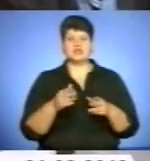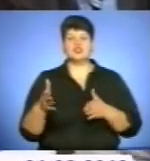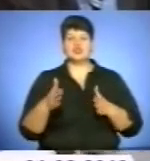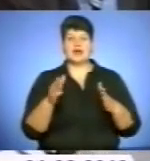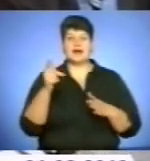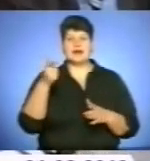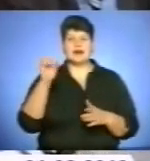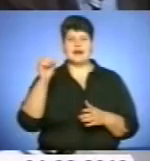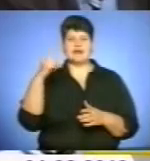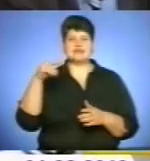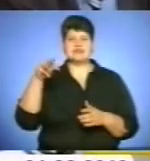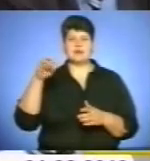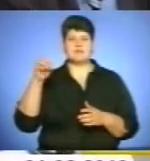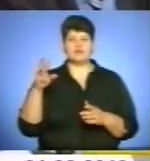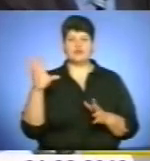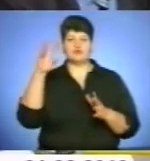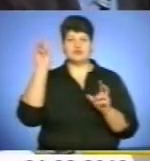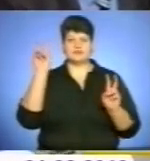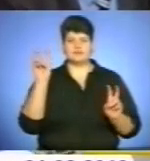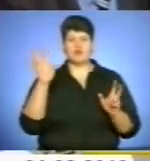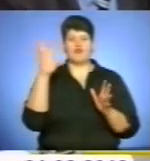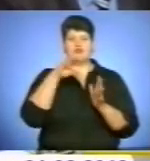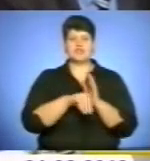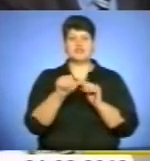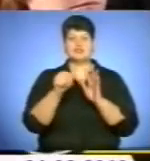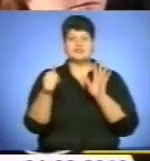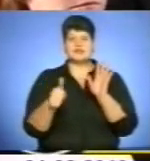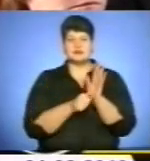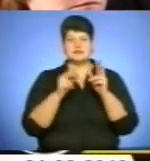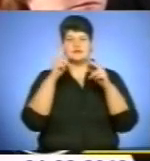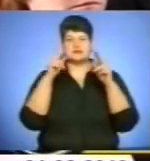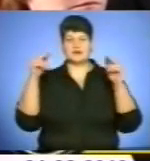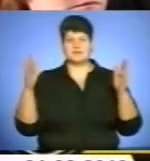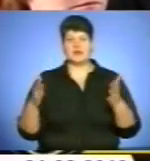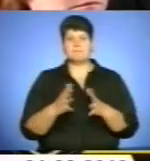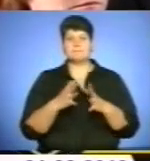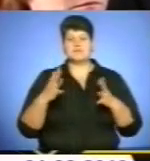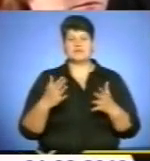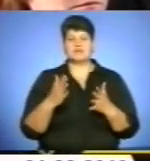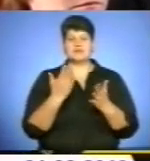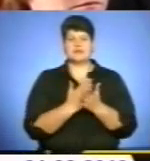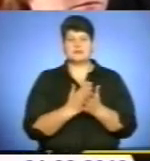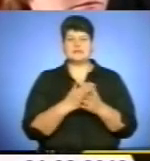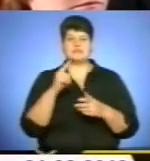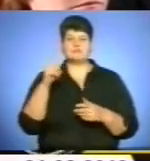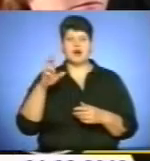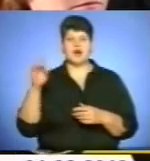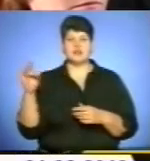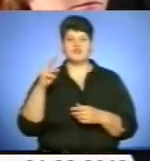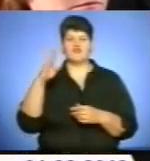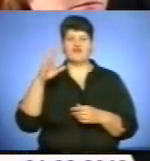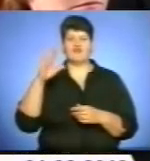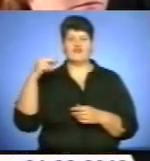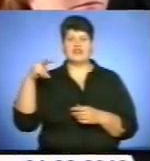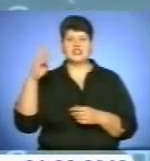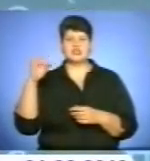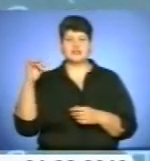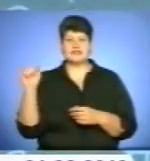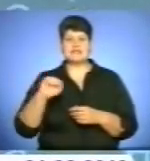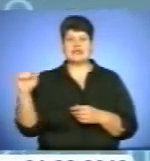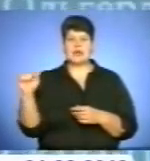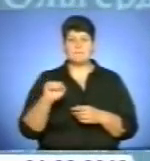увійшли 11 замкових комплексів, 8 з яких знаходяться на території Тернопільщини. Це замки Збаража, Вишнівця, Скала та Микулинців,